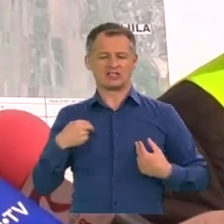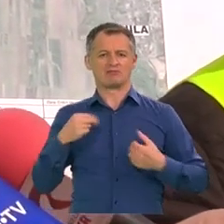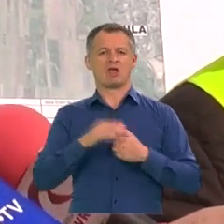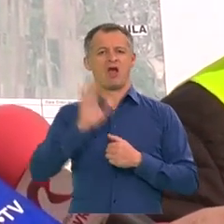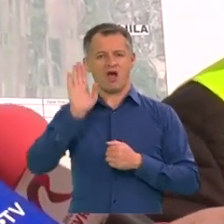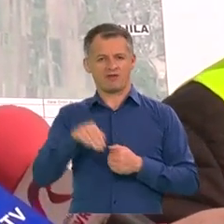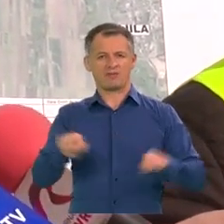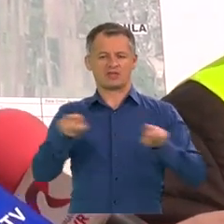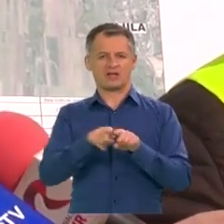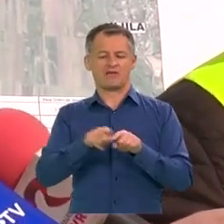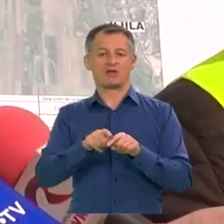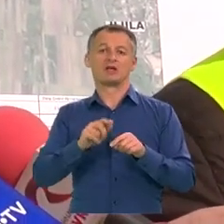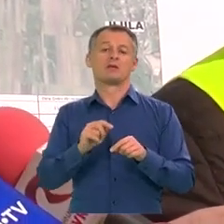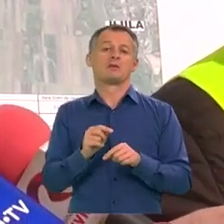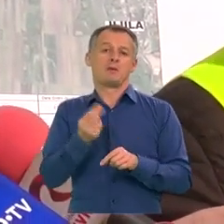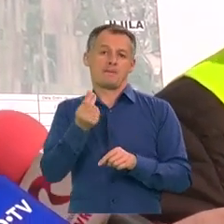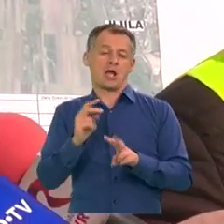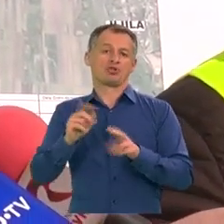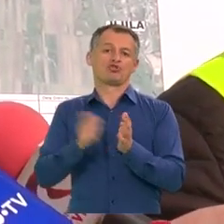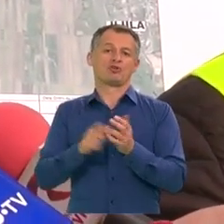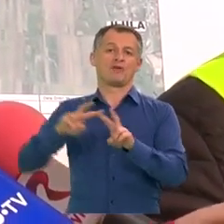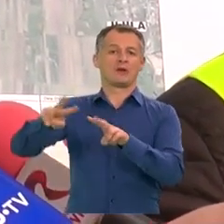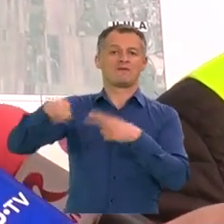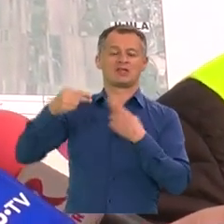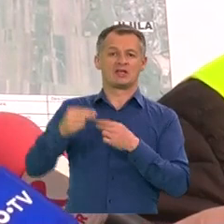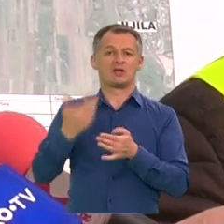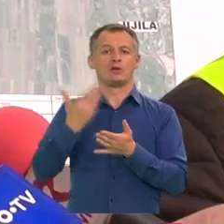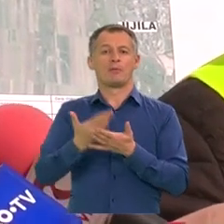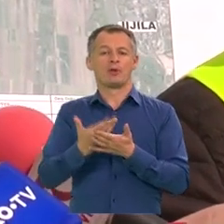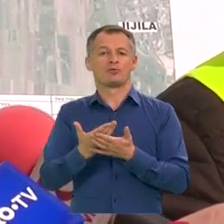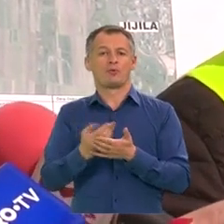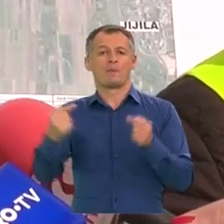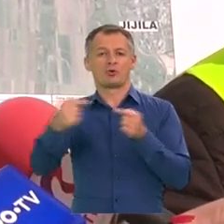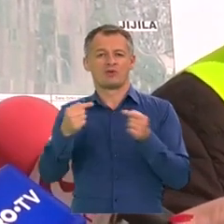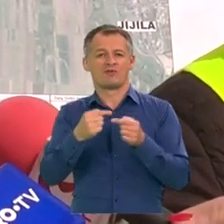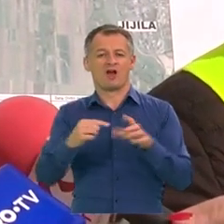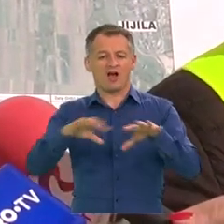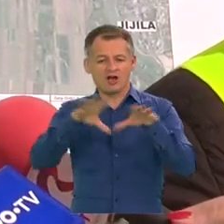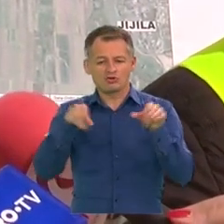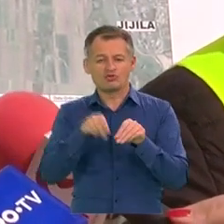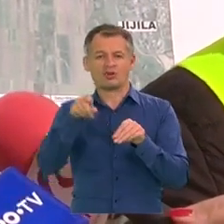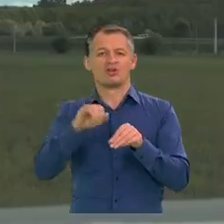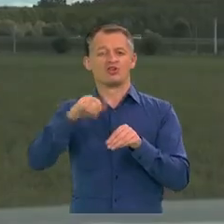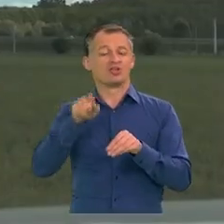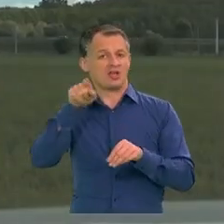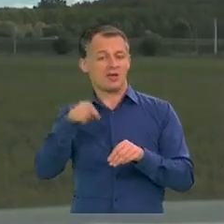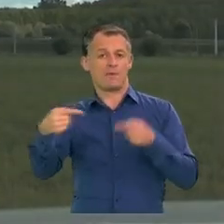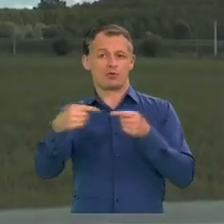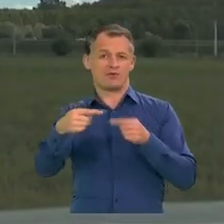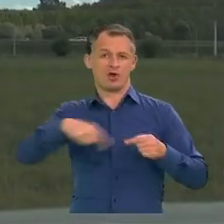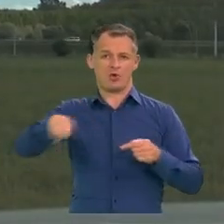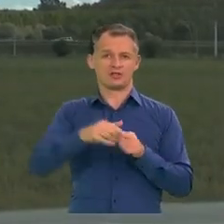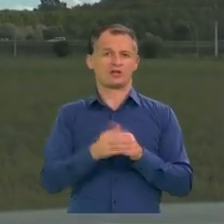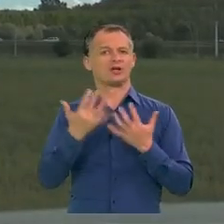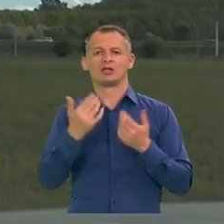de asemenea revendicări pe care noi le-am formulat împotriva asocierii, cât și dânsii împotriva noastră. Cred